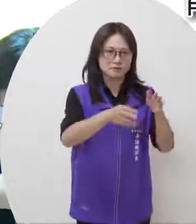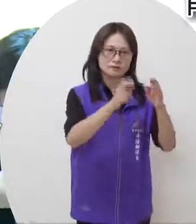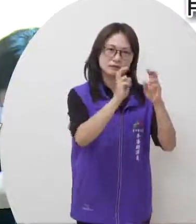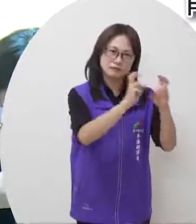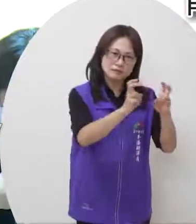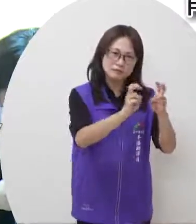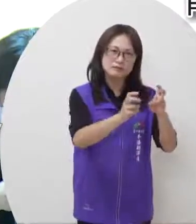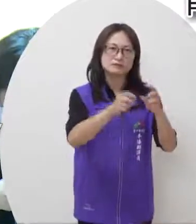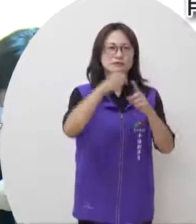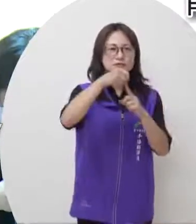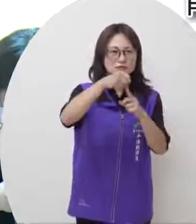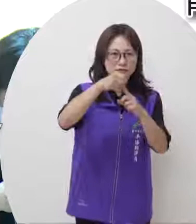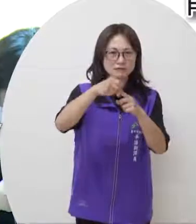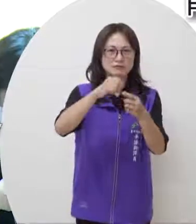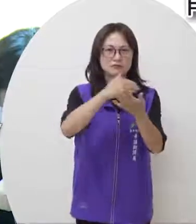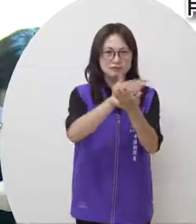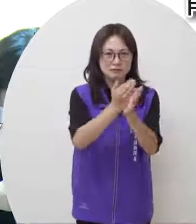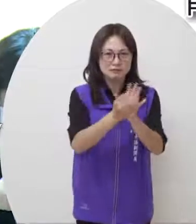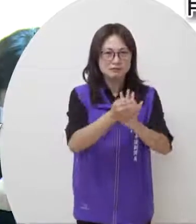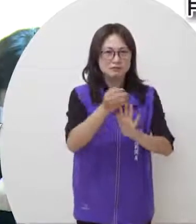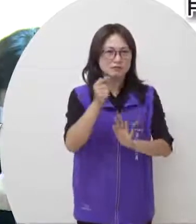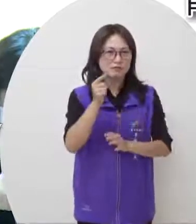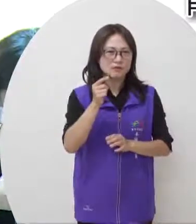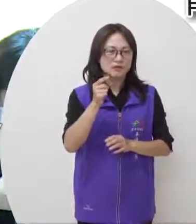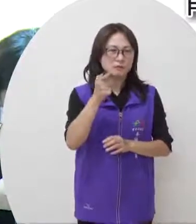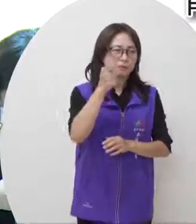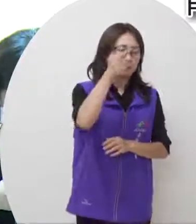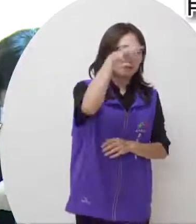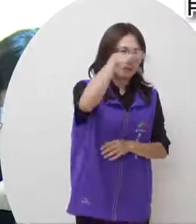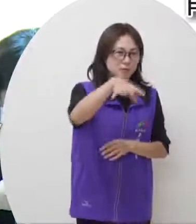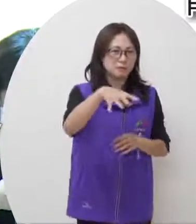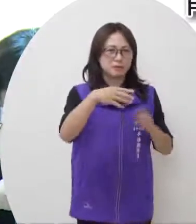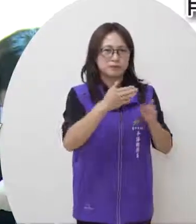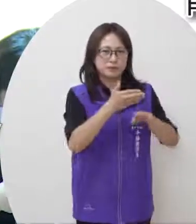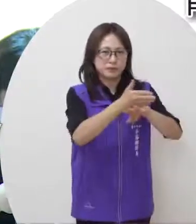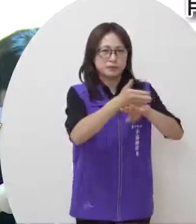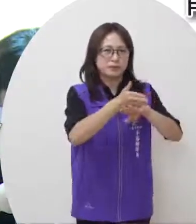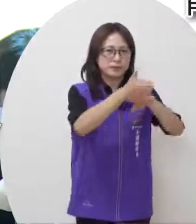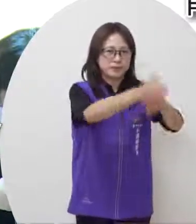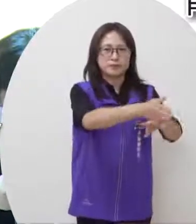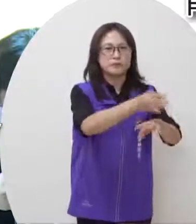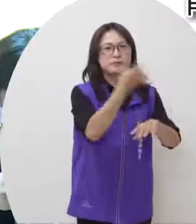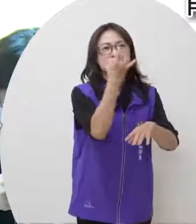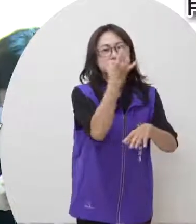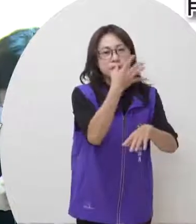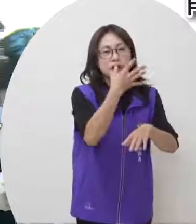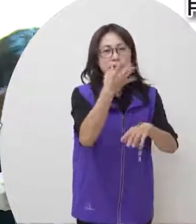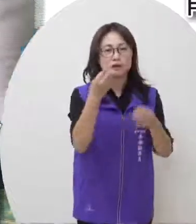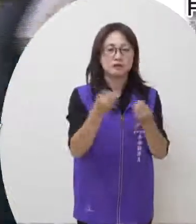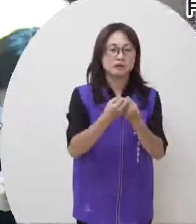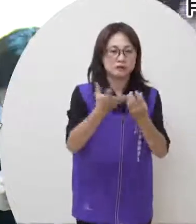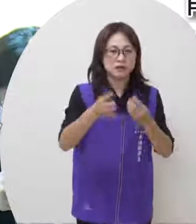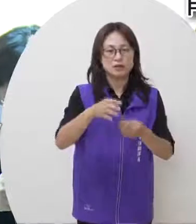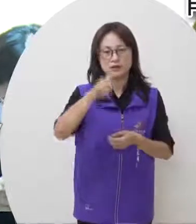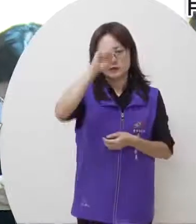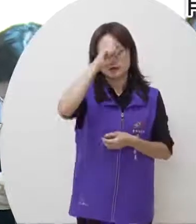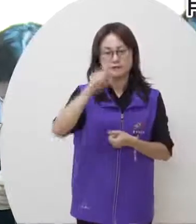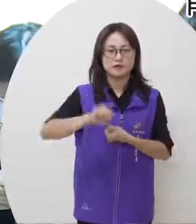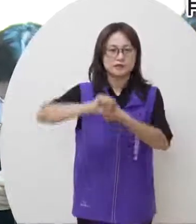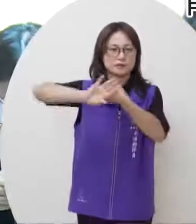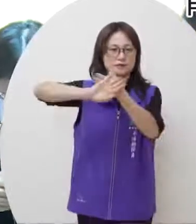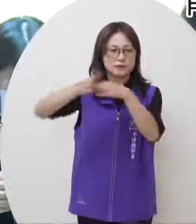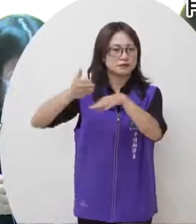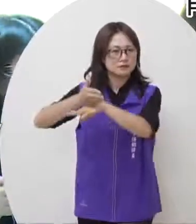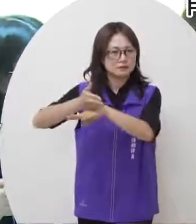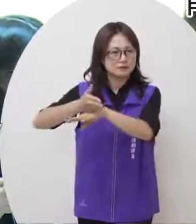端，交通局另外在开辟了6条小黄公车路线，去服务到这些公车到不了地方，但还是有一些公共运输需